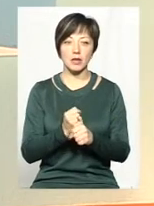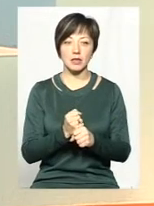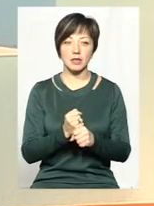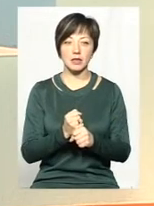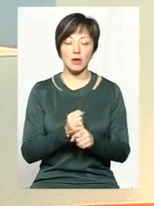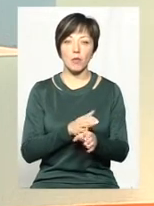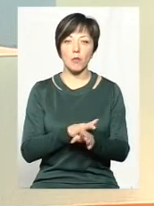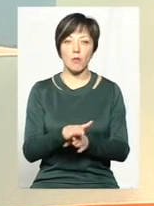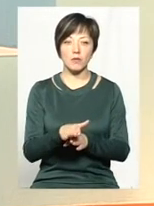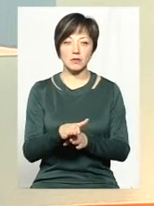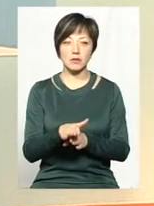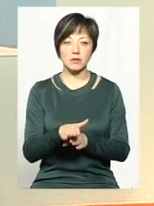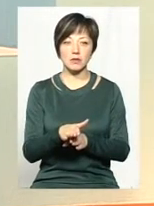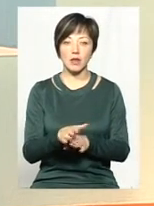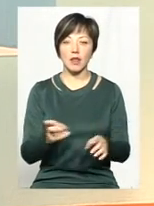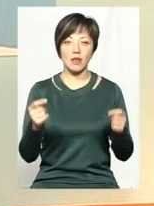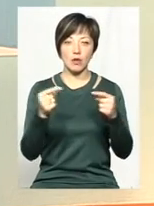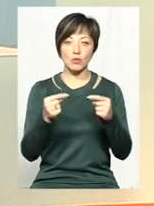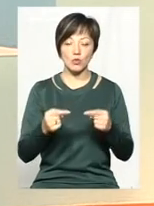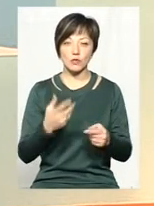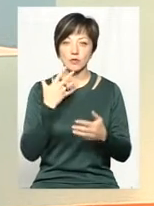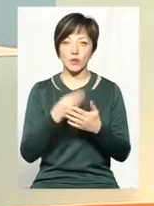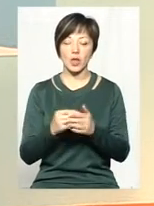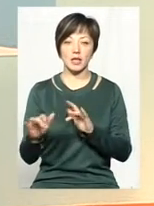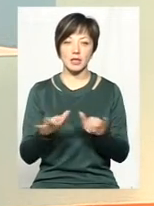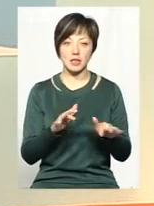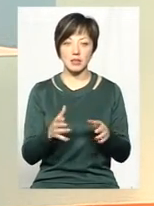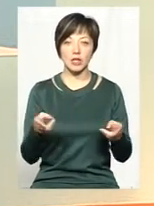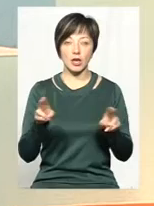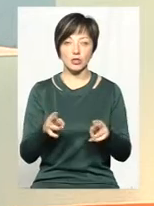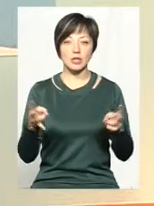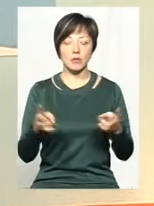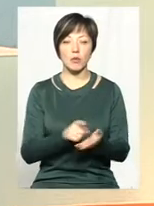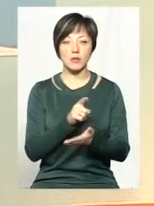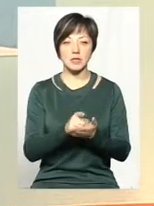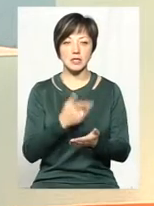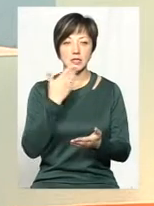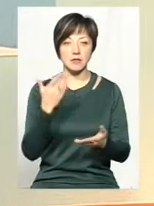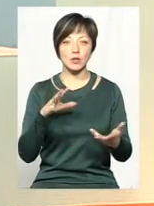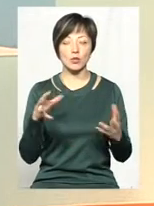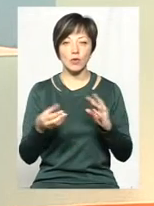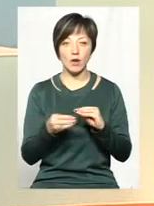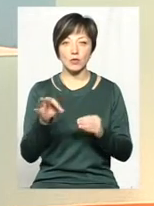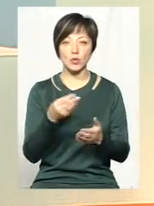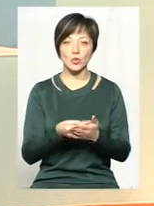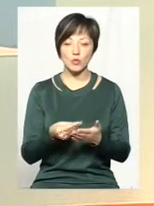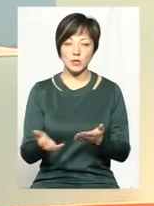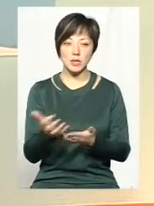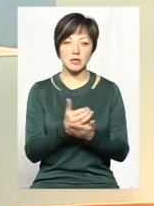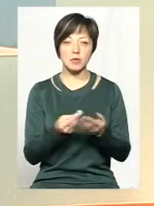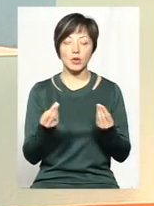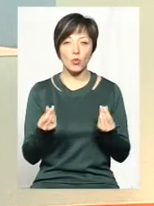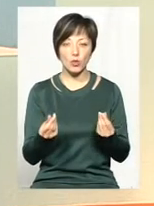зовсім повністю, не узгоджувати свої дії і зрештою. Треба обов'язково звітувати і про суми зібраних